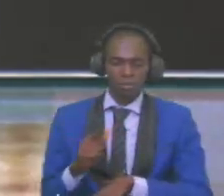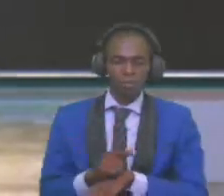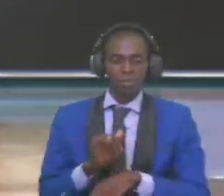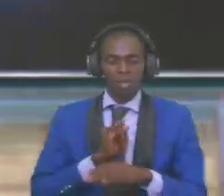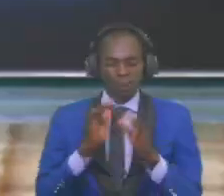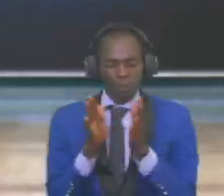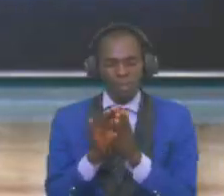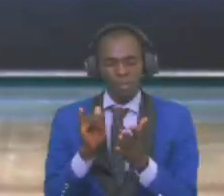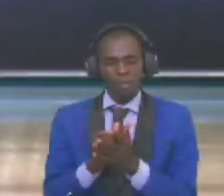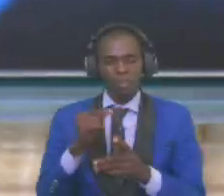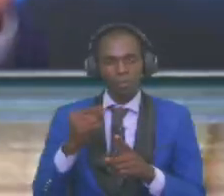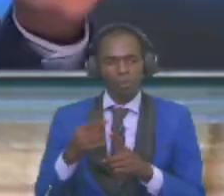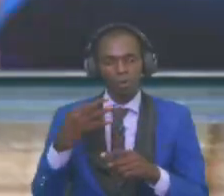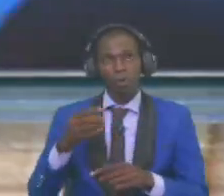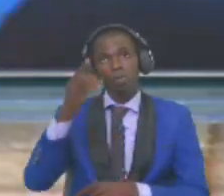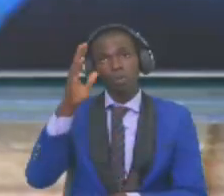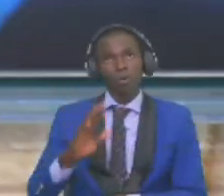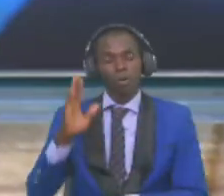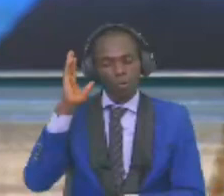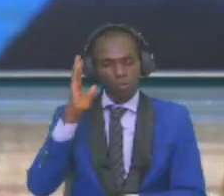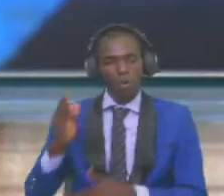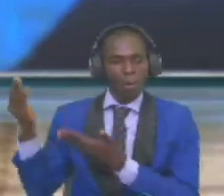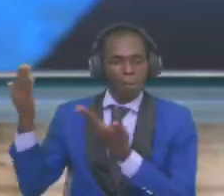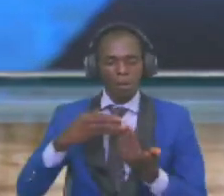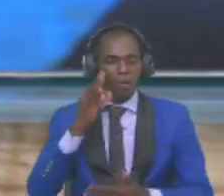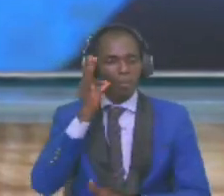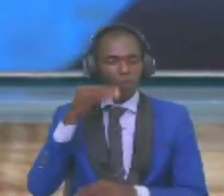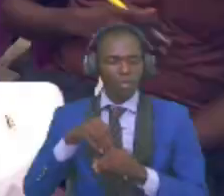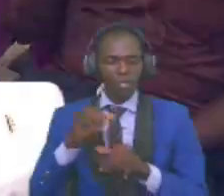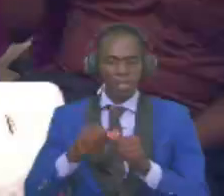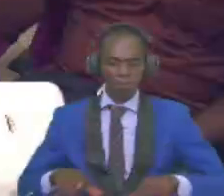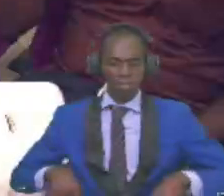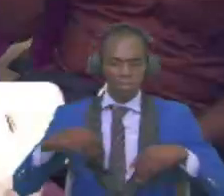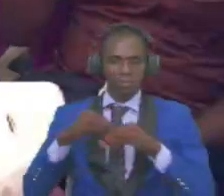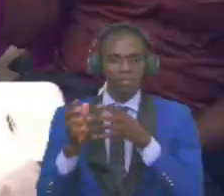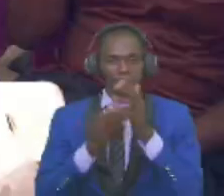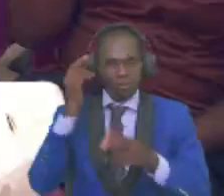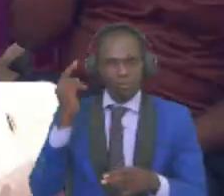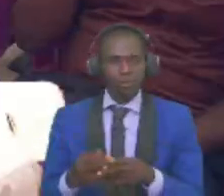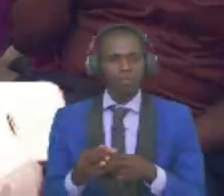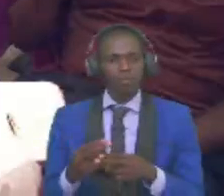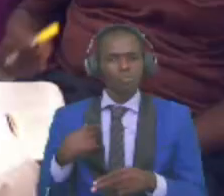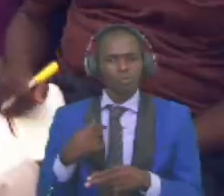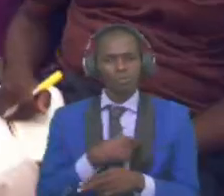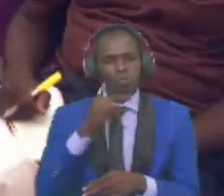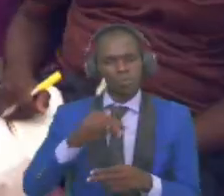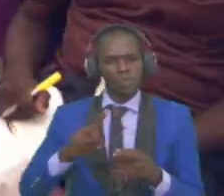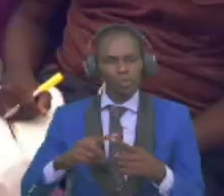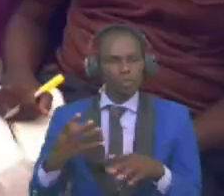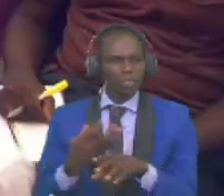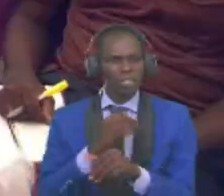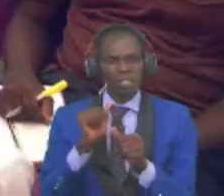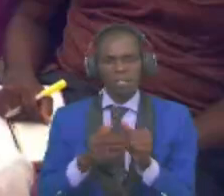que la parole de dieu faute depuis dans chaque vie au nom de jésus-christ demandes soient